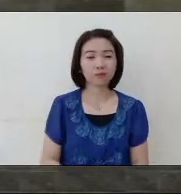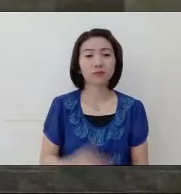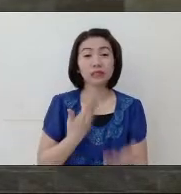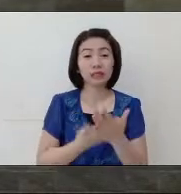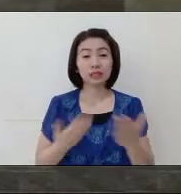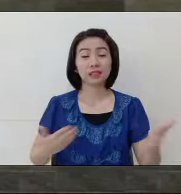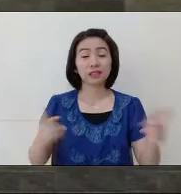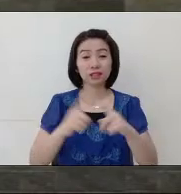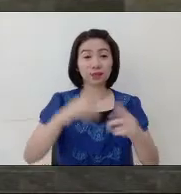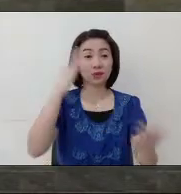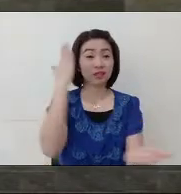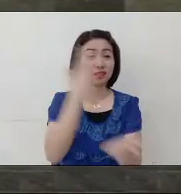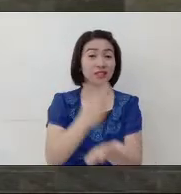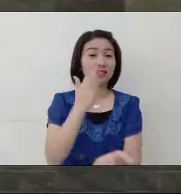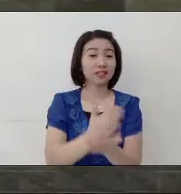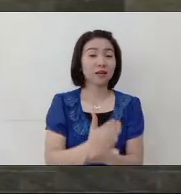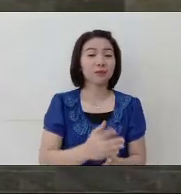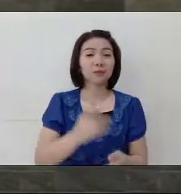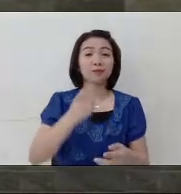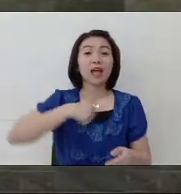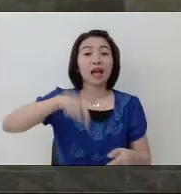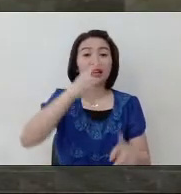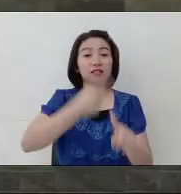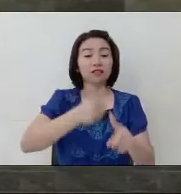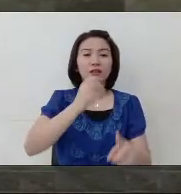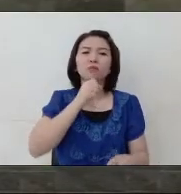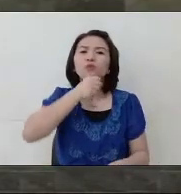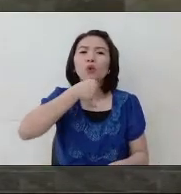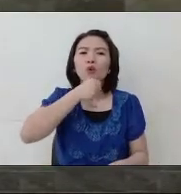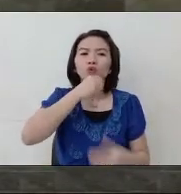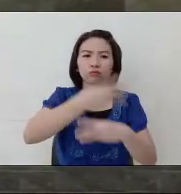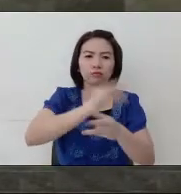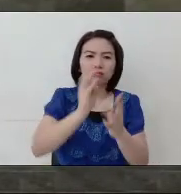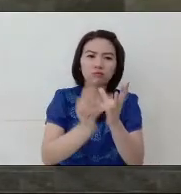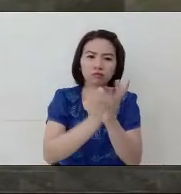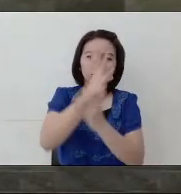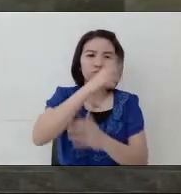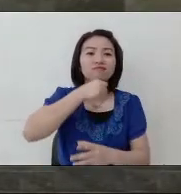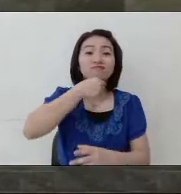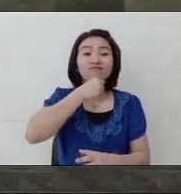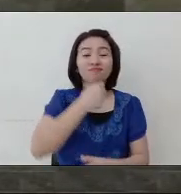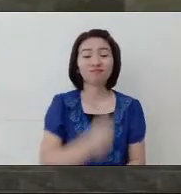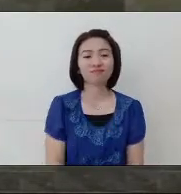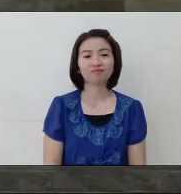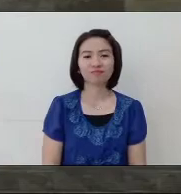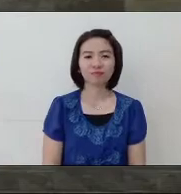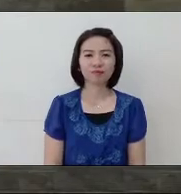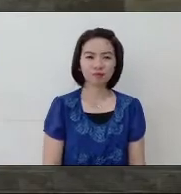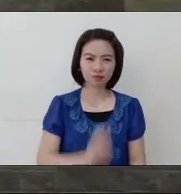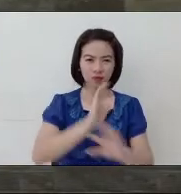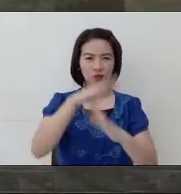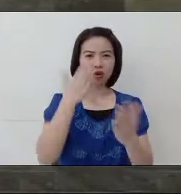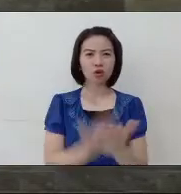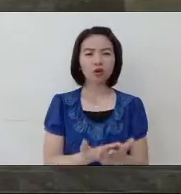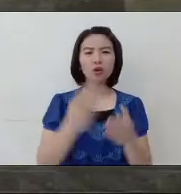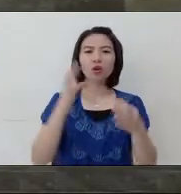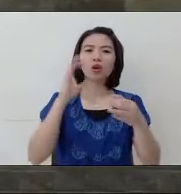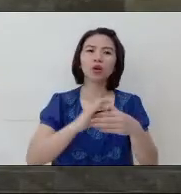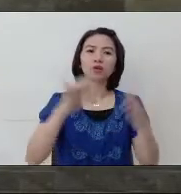yung may kukulayan. But yung iba naman naglalagay na lamang ng buhok. Lahat po yan, kapatid. Lahat ng